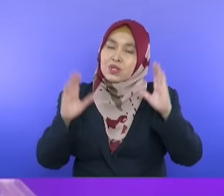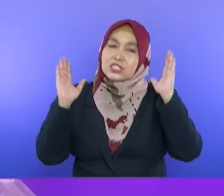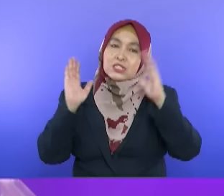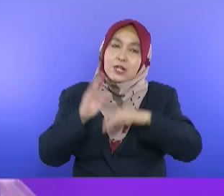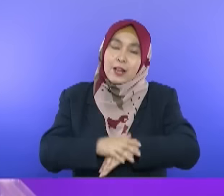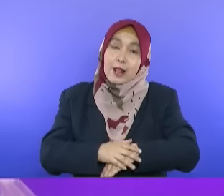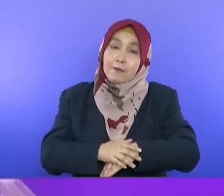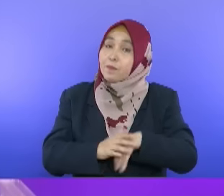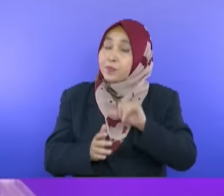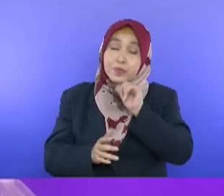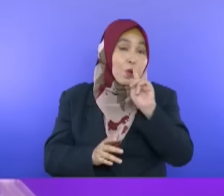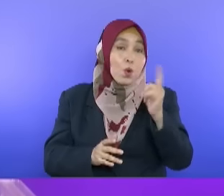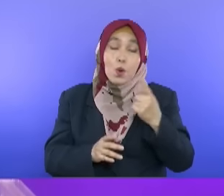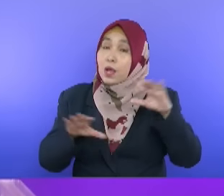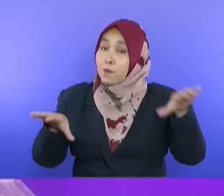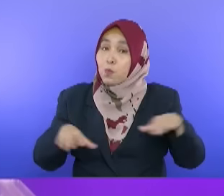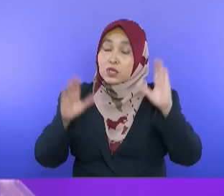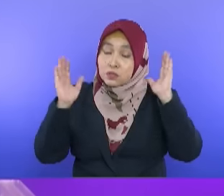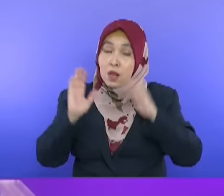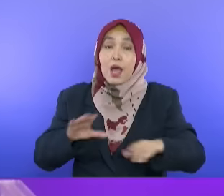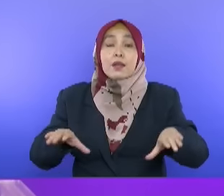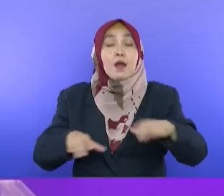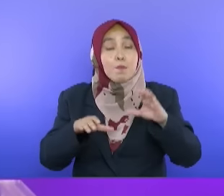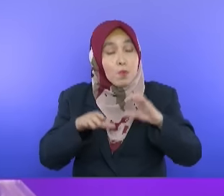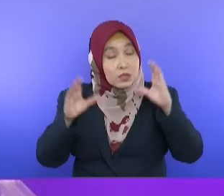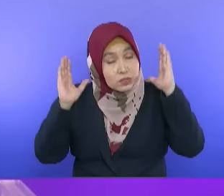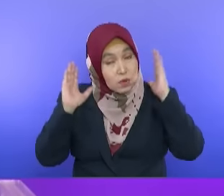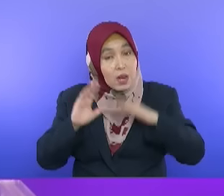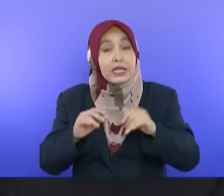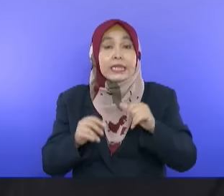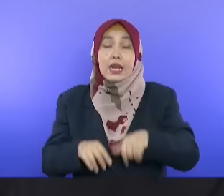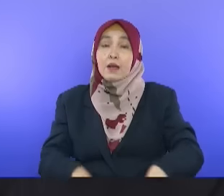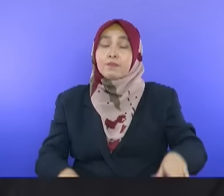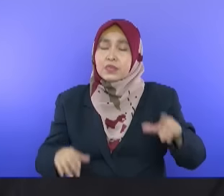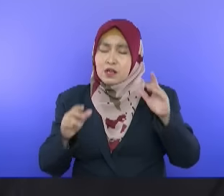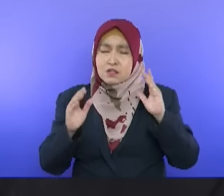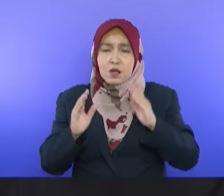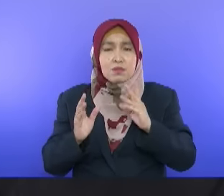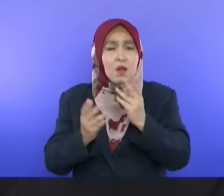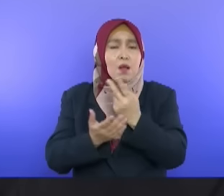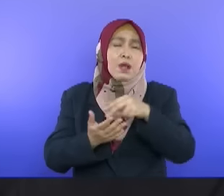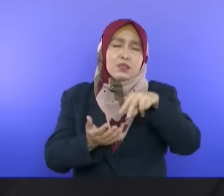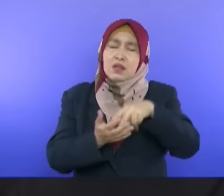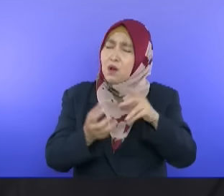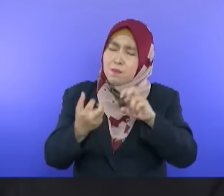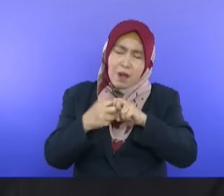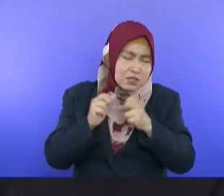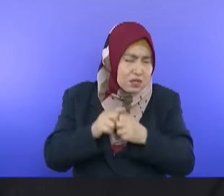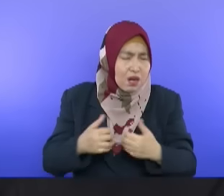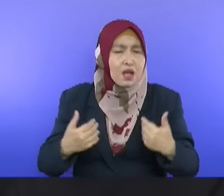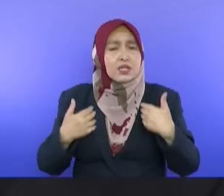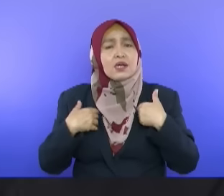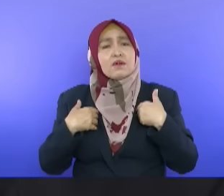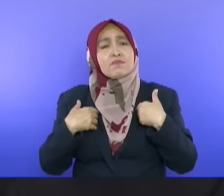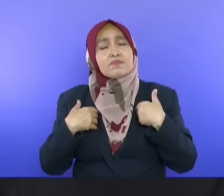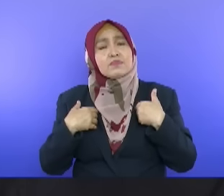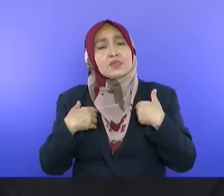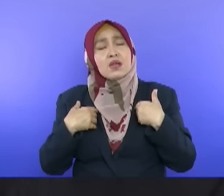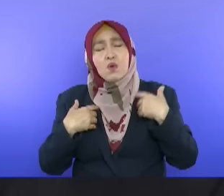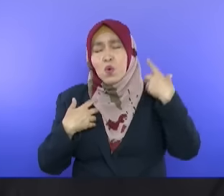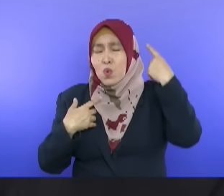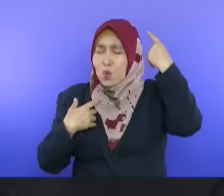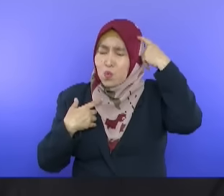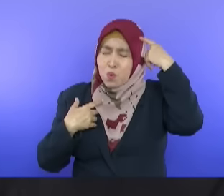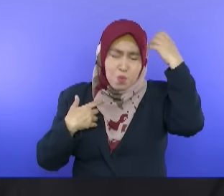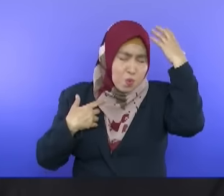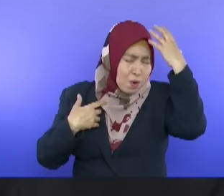salat bukan sekadar tunaikan salat diri kan maksudnya dia dalam keadaan yang tuguyunghayang dengan masalah yang ada di kaca bilang nih